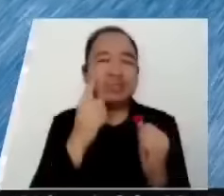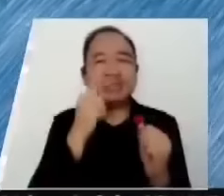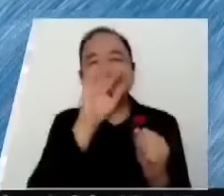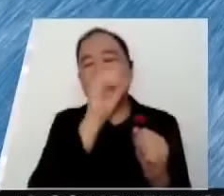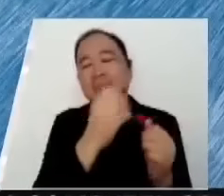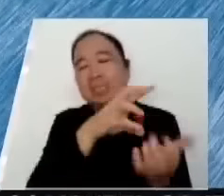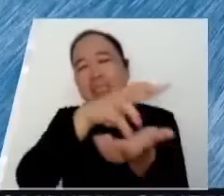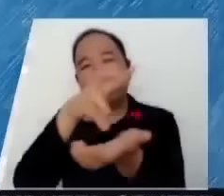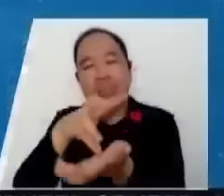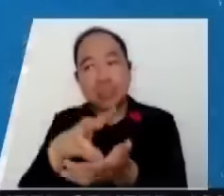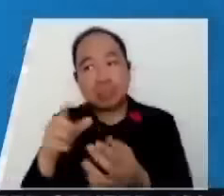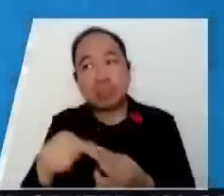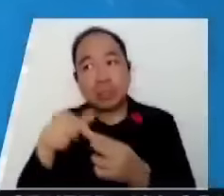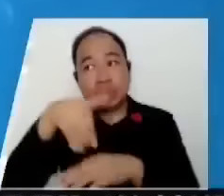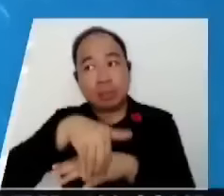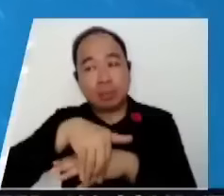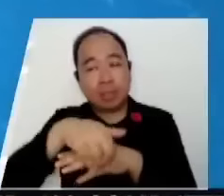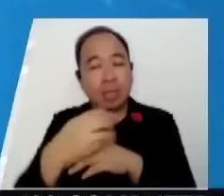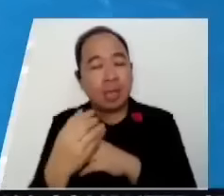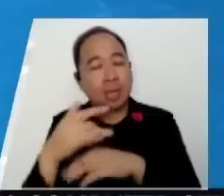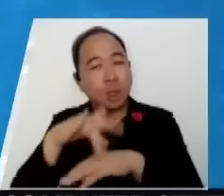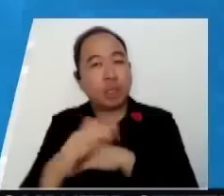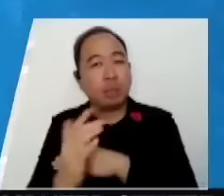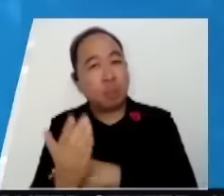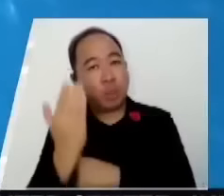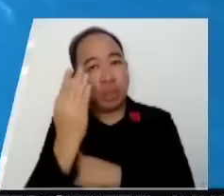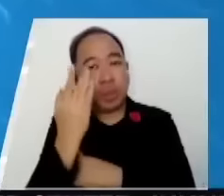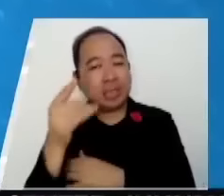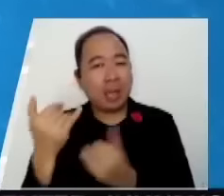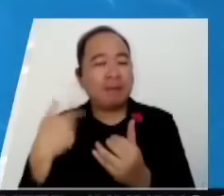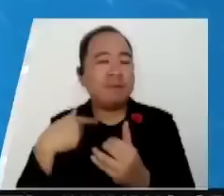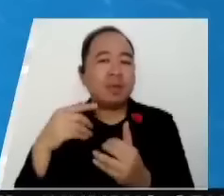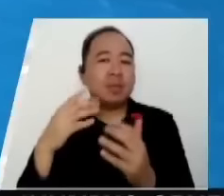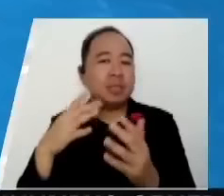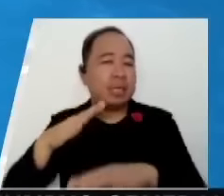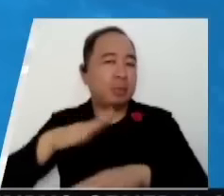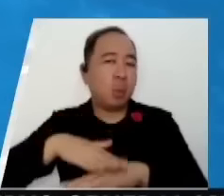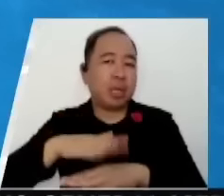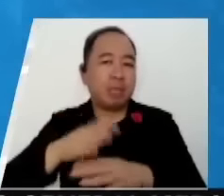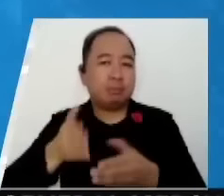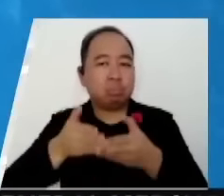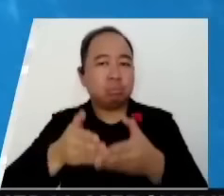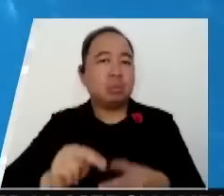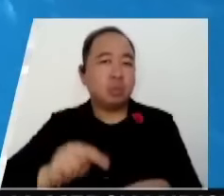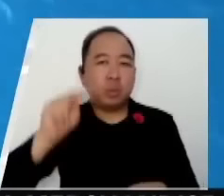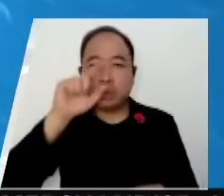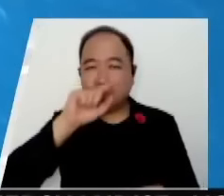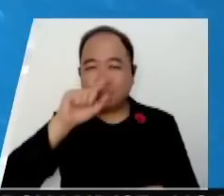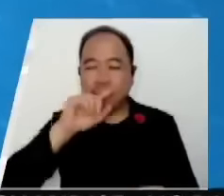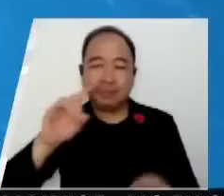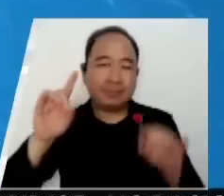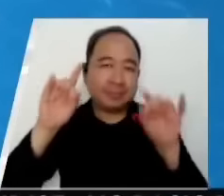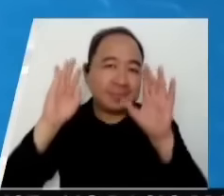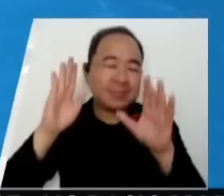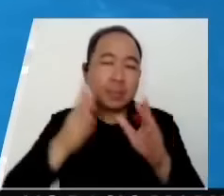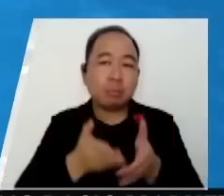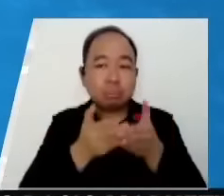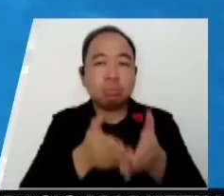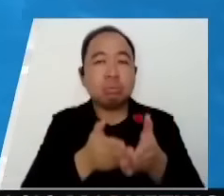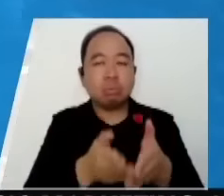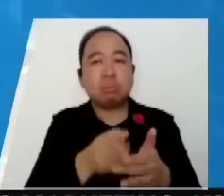madaling araw. Dahil sa amihan, may gale warning pa rin sa baybayan ng Northern Luzon at nananatiling delikado ang paglalayag para sa maliliit